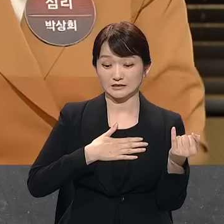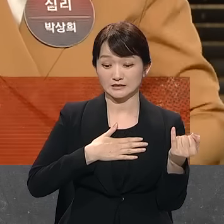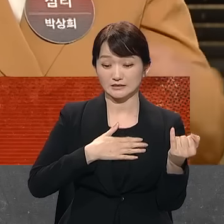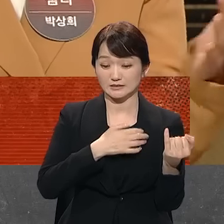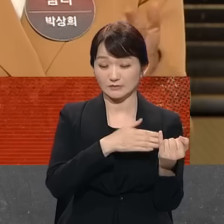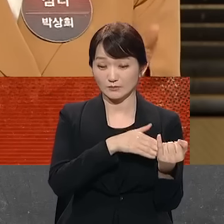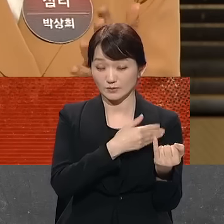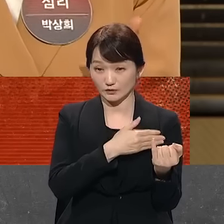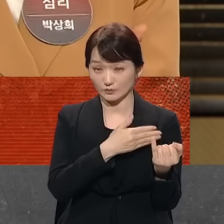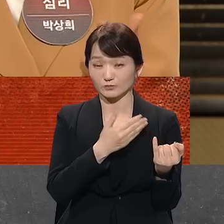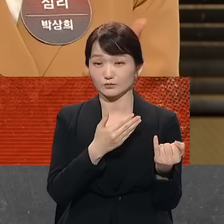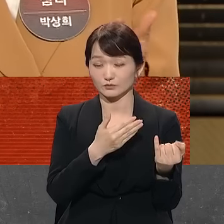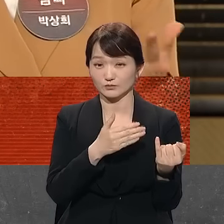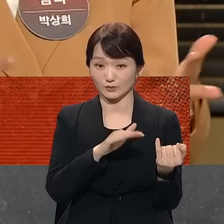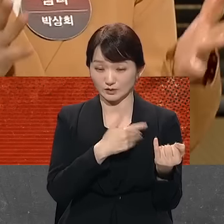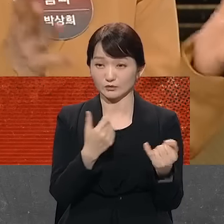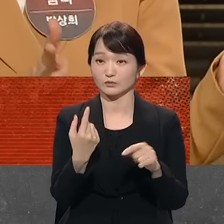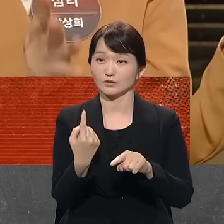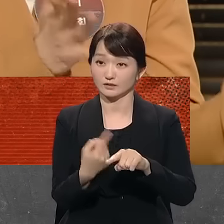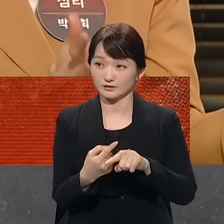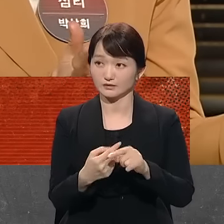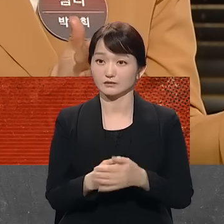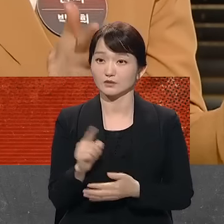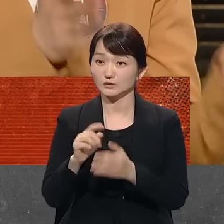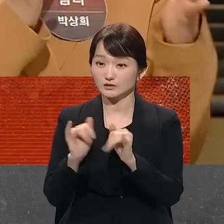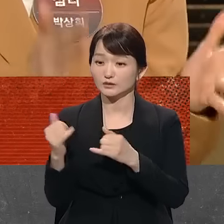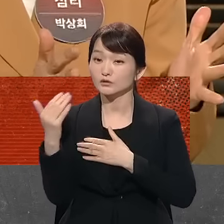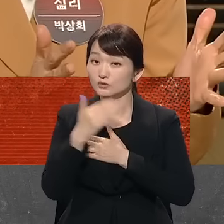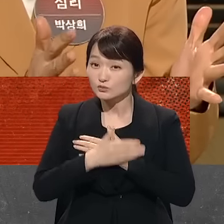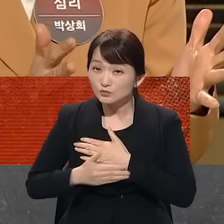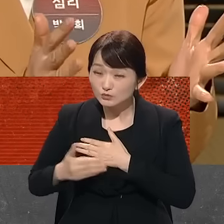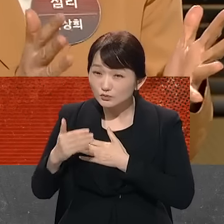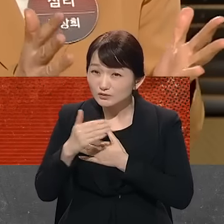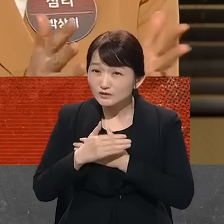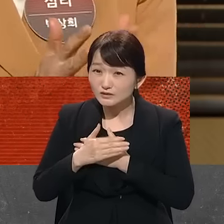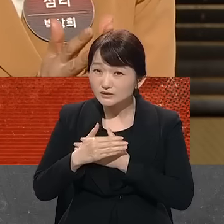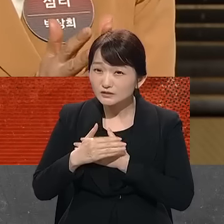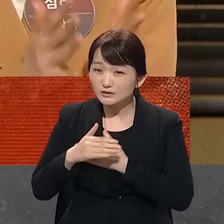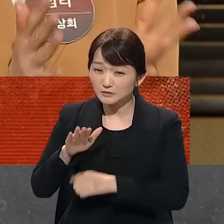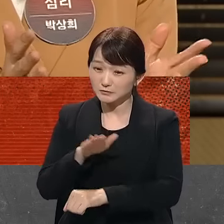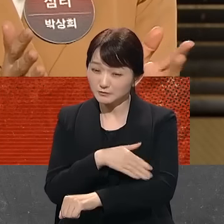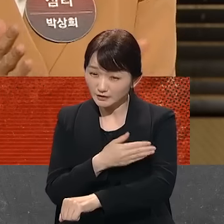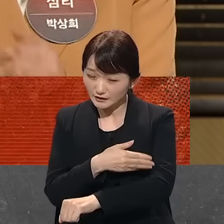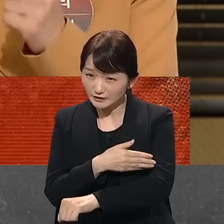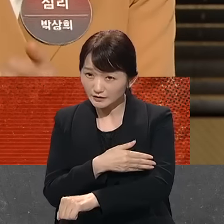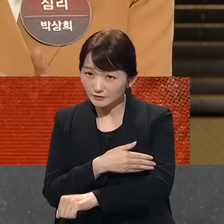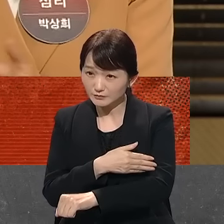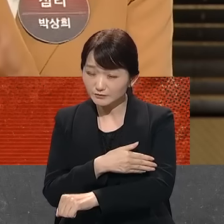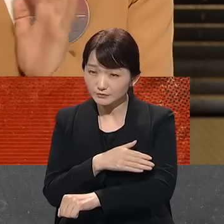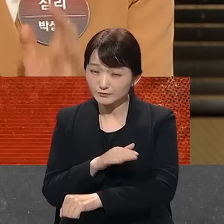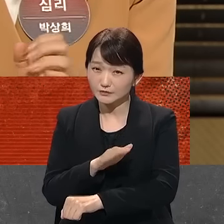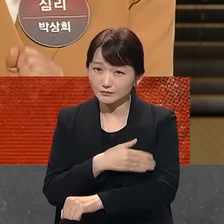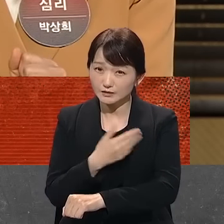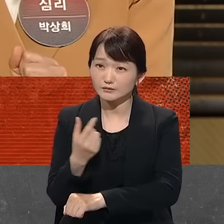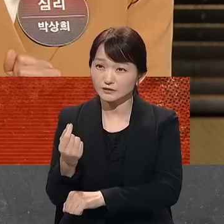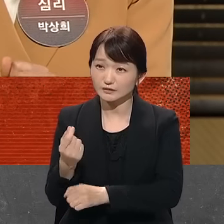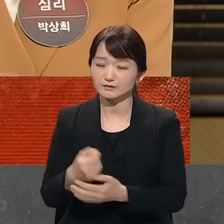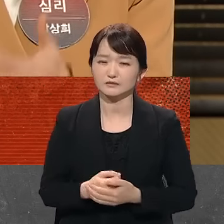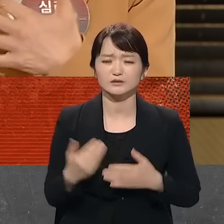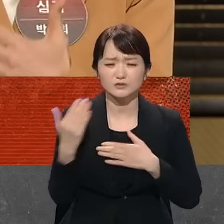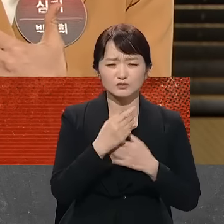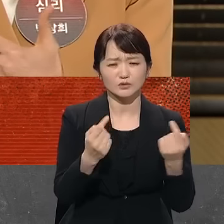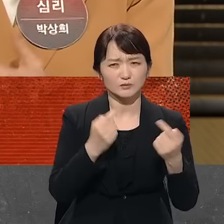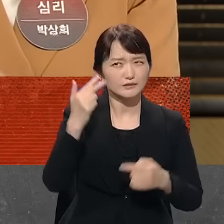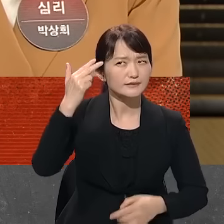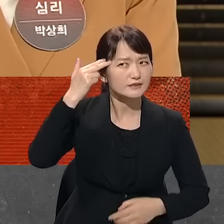그러니까 뭐 이건 사람마다 좀 다르죠 어떤 사람은 육체적인 외도 그까 외도 더 외도라고 생각하시는 분이 있고 또 어떤 분은 육체적인 것보다도